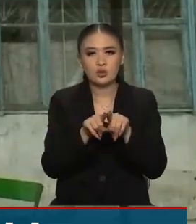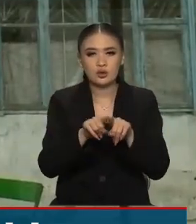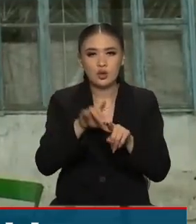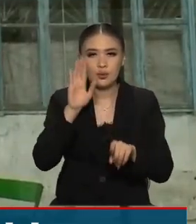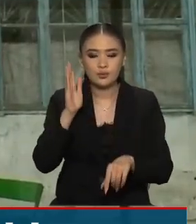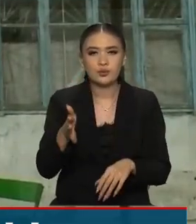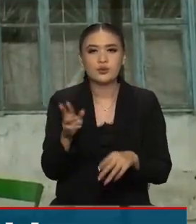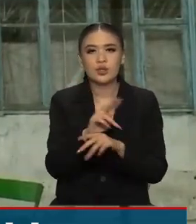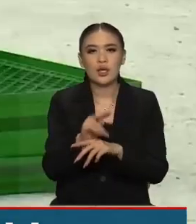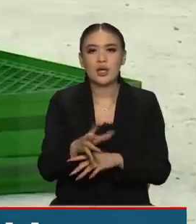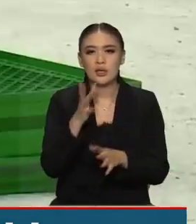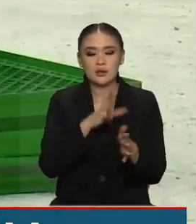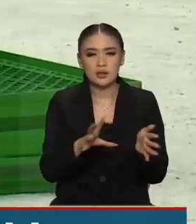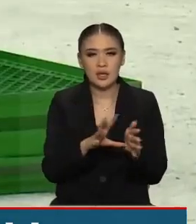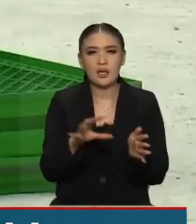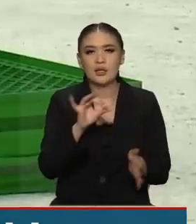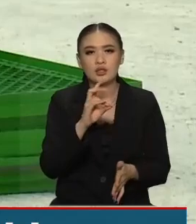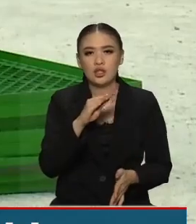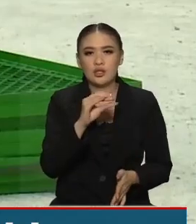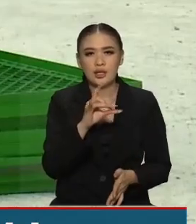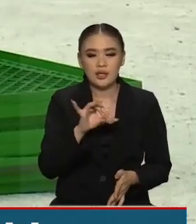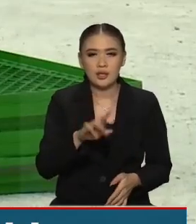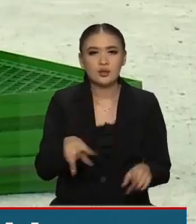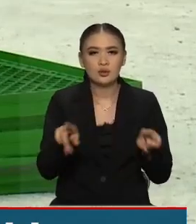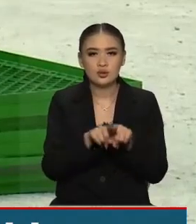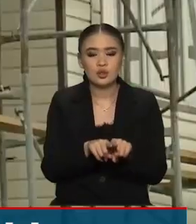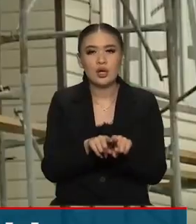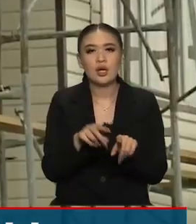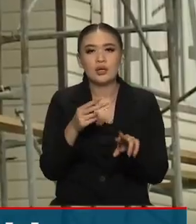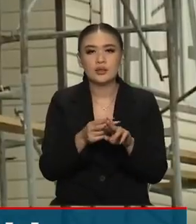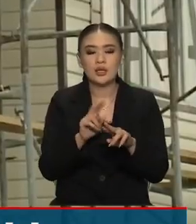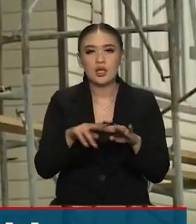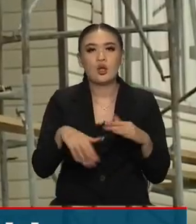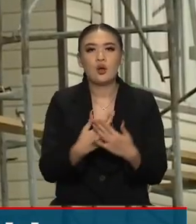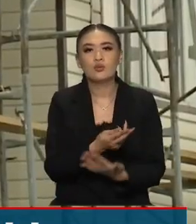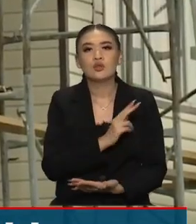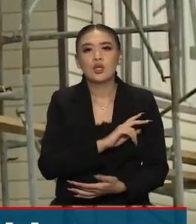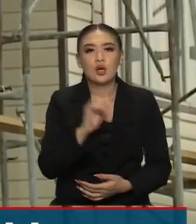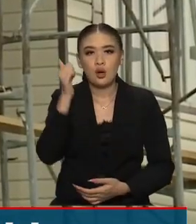инженерлік жүйелермен қасбеті де назардан тыс қалмай, және модернизациялау жұмыстары жыл